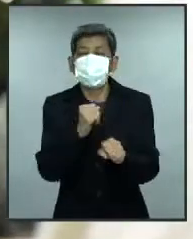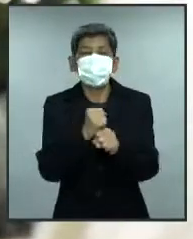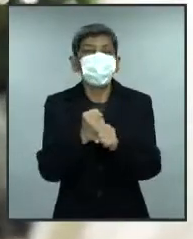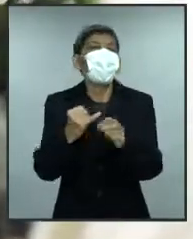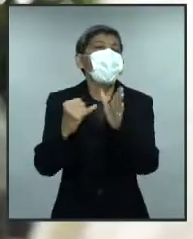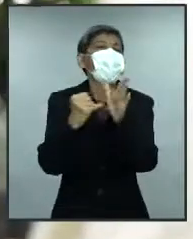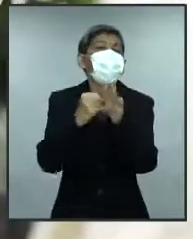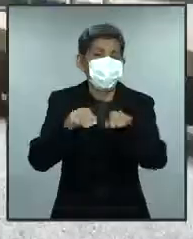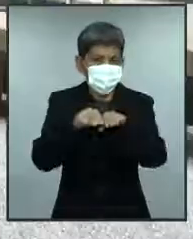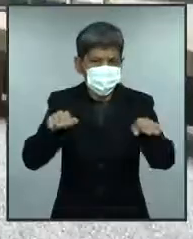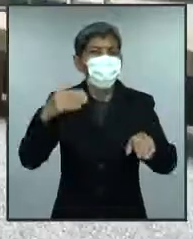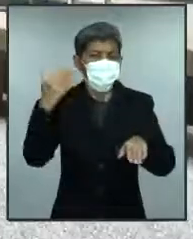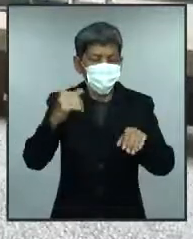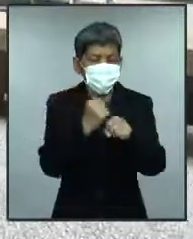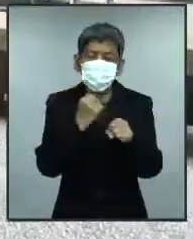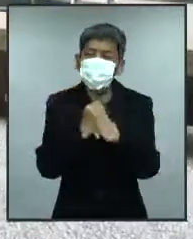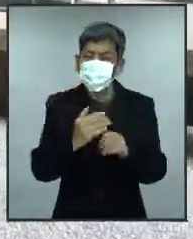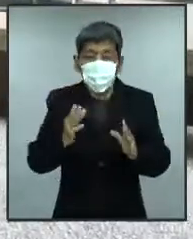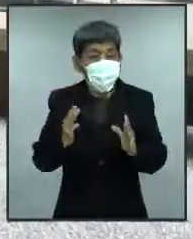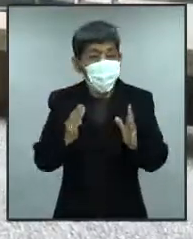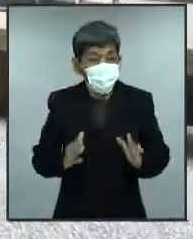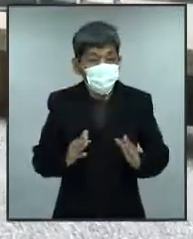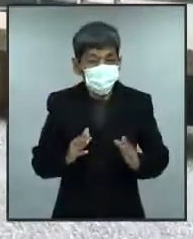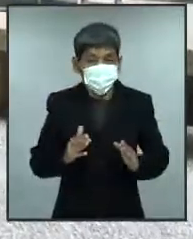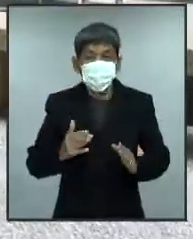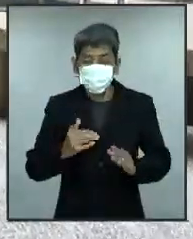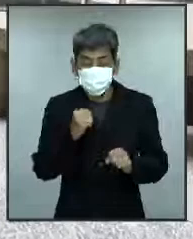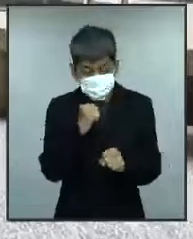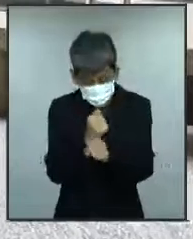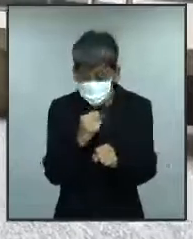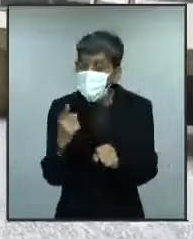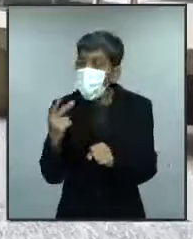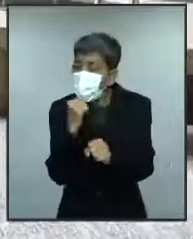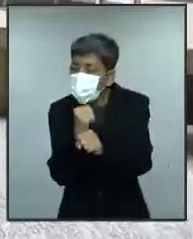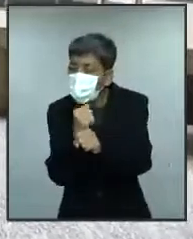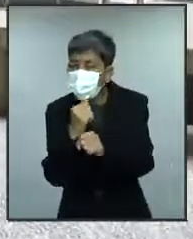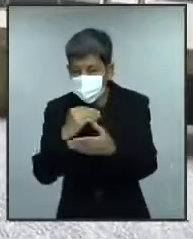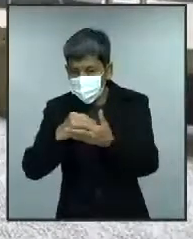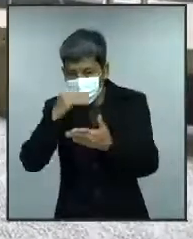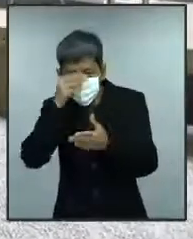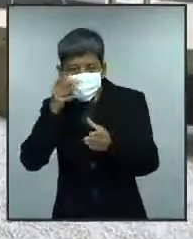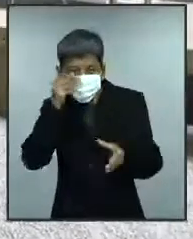ที่มันซิมเพิลก่อนที่บอกให้คนที่สามารถที่ทำได้เนี่ยเข